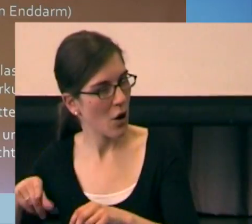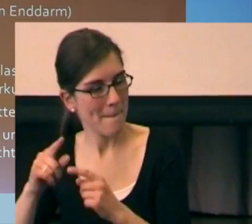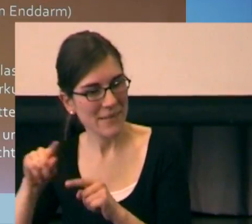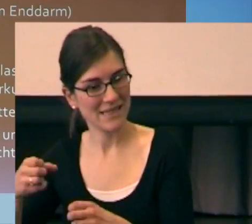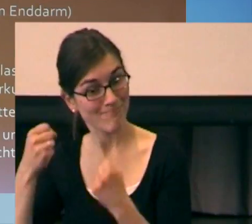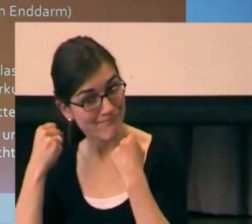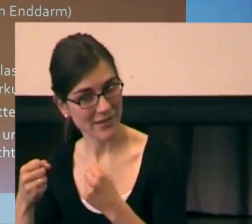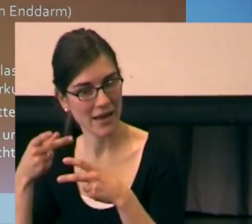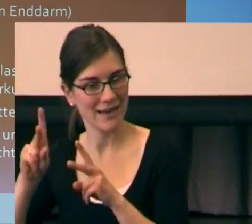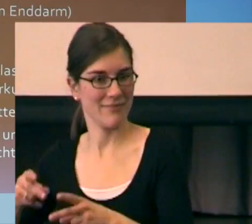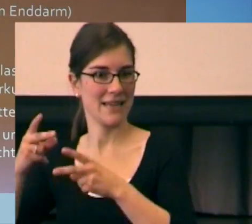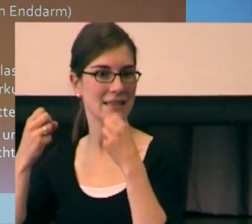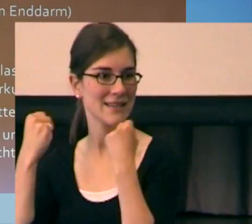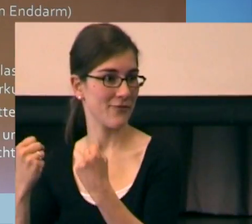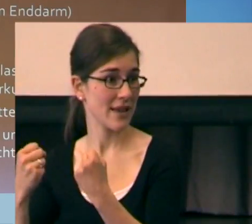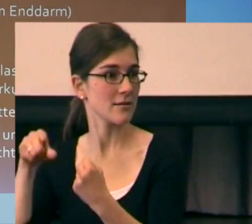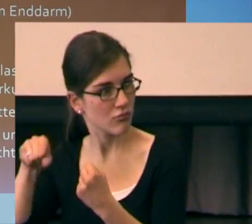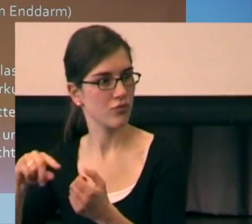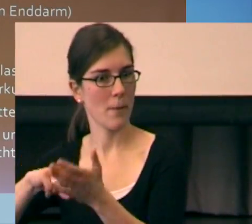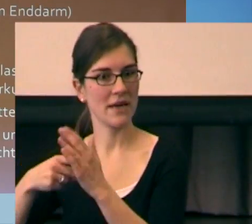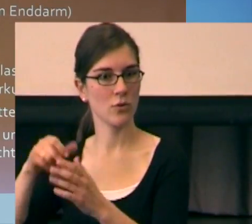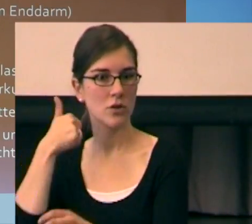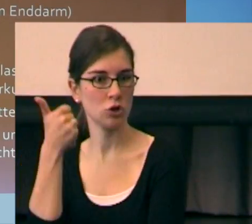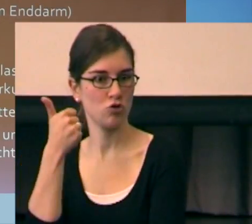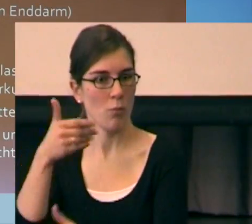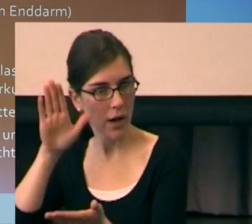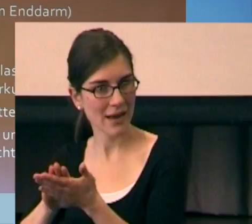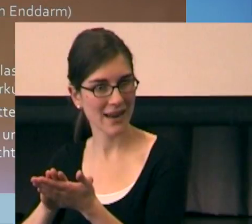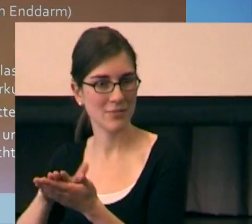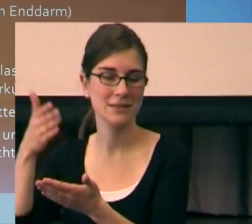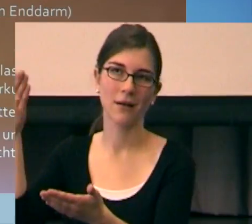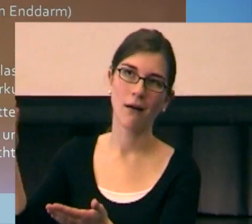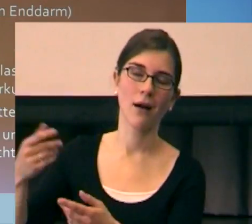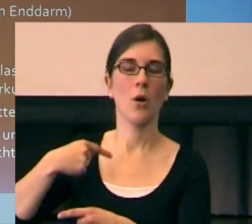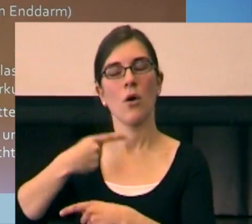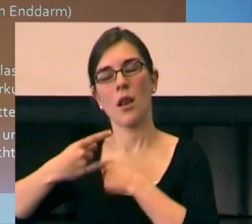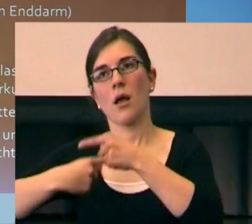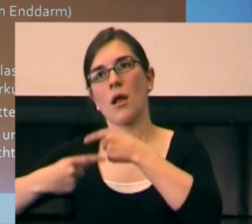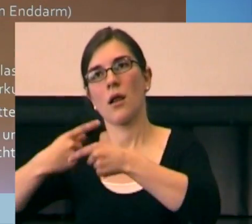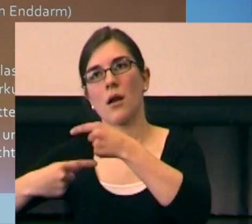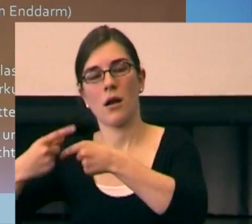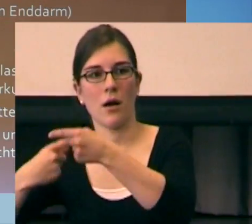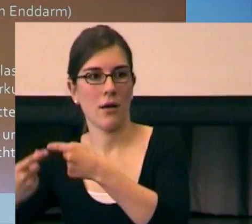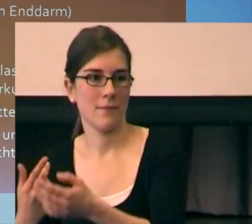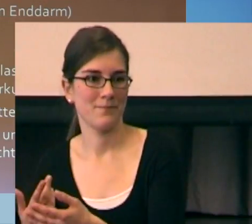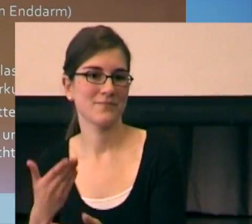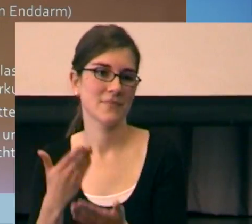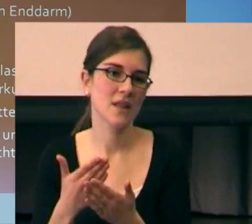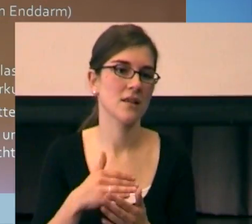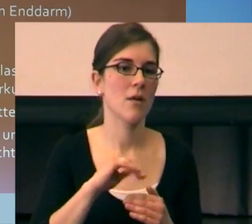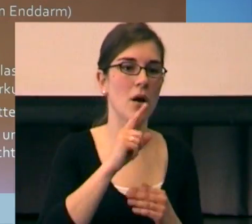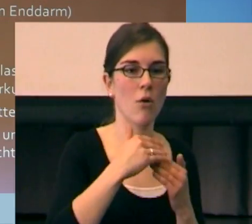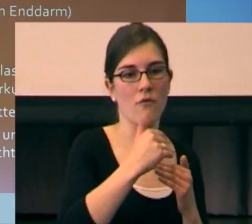bis ein bewährtes Verfahren von einem neueren, vielleicht besseren Verfahren abgelöst wird. Es muss überall auch verfügbar sein. Das kann man auch nicht sagen, dass es nur an